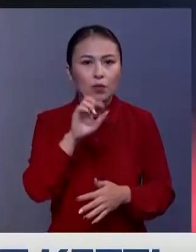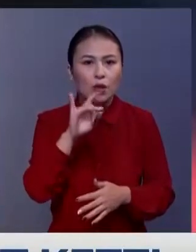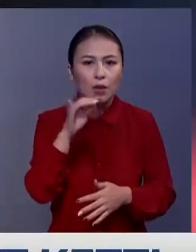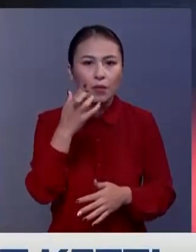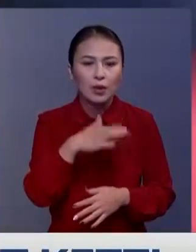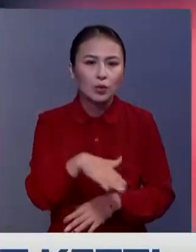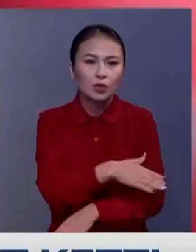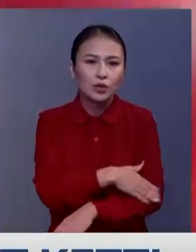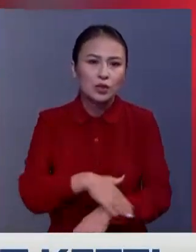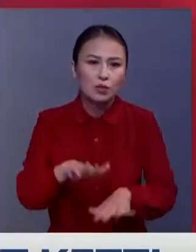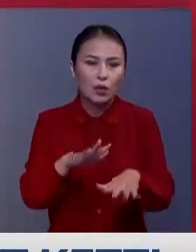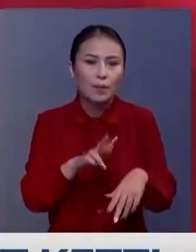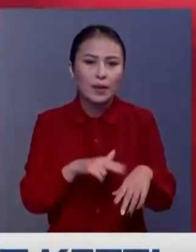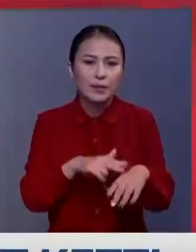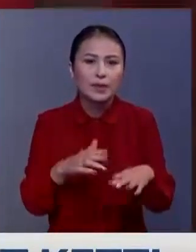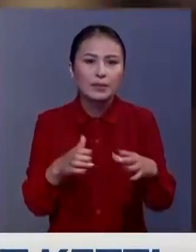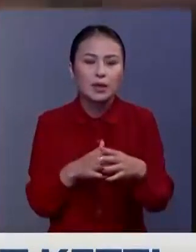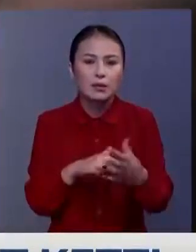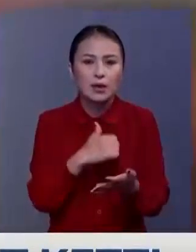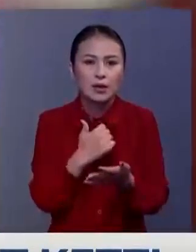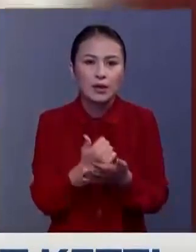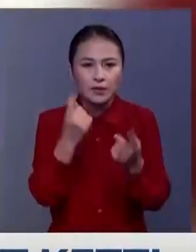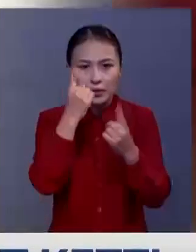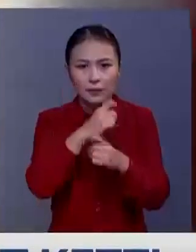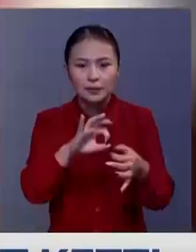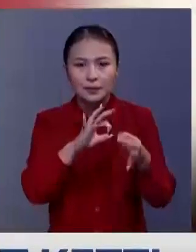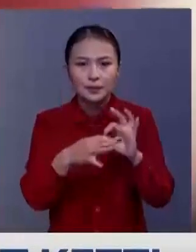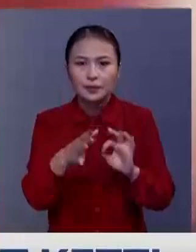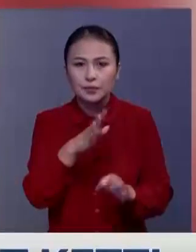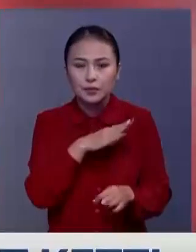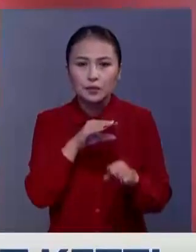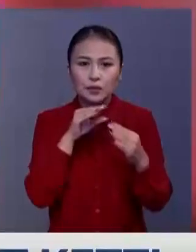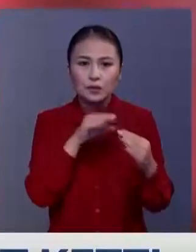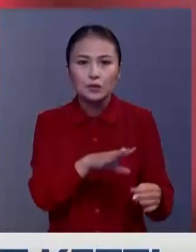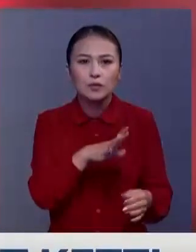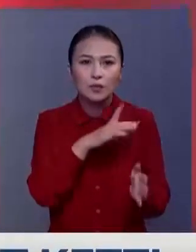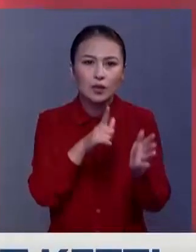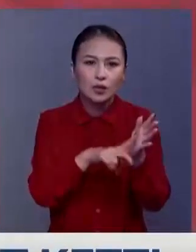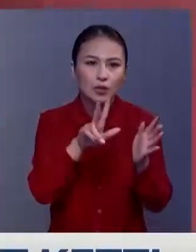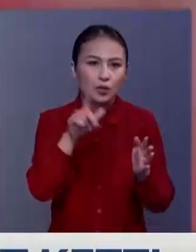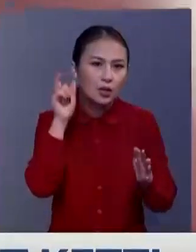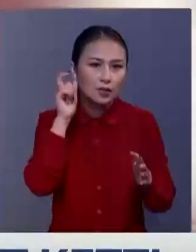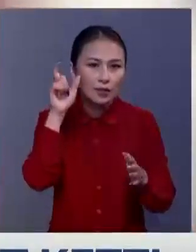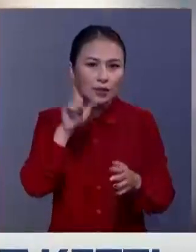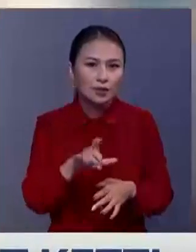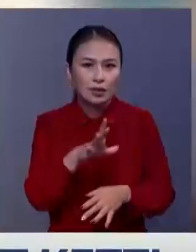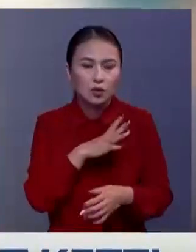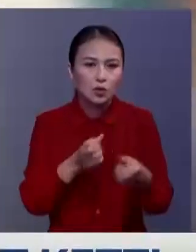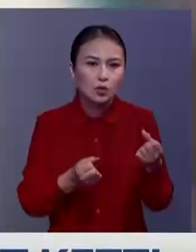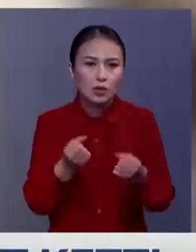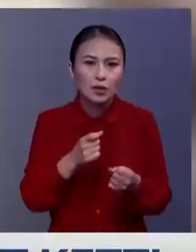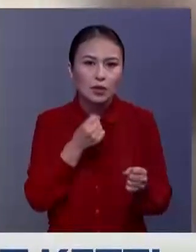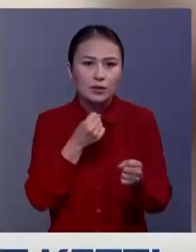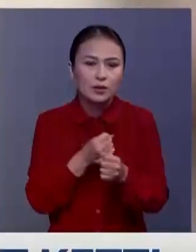бүгін таңертең Бурабай көшесінде болған. Полиция департаменті баспасөз қызметінің хабарлауынша көлікті 73 жастағы азамат тізгіндеген.